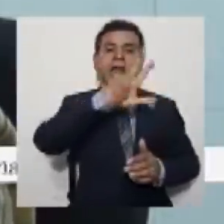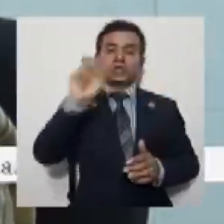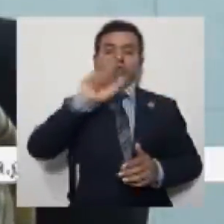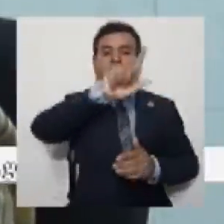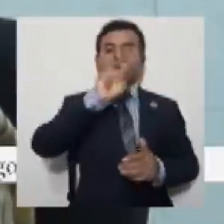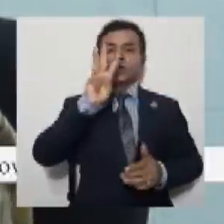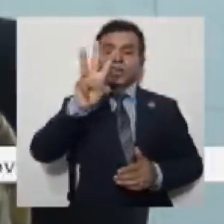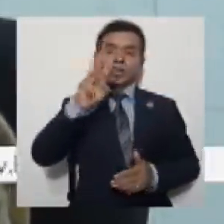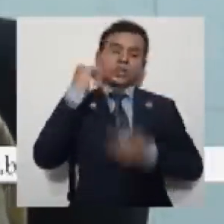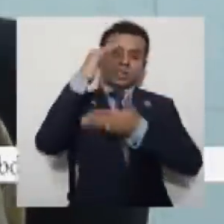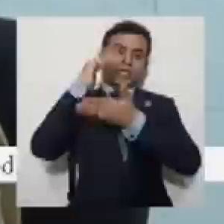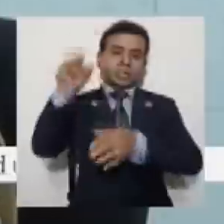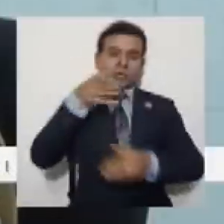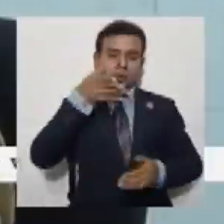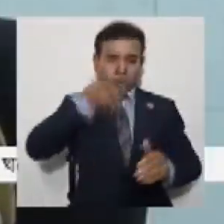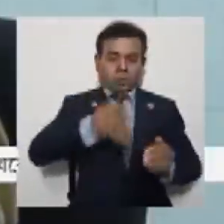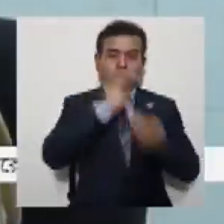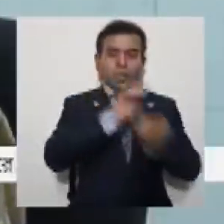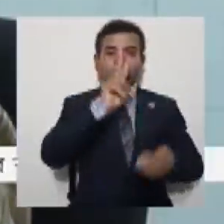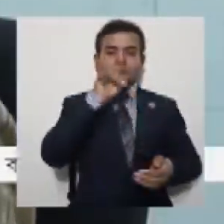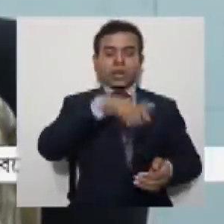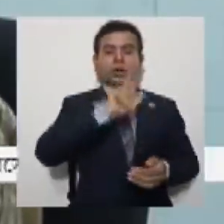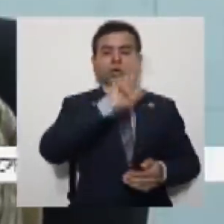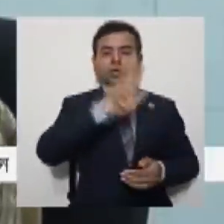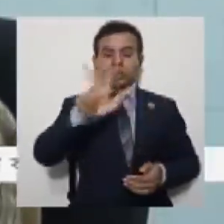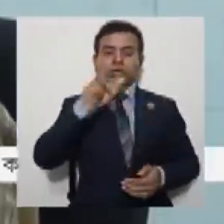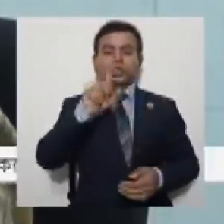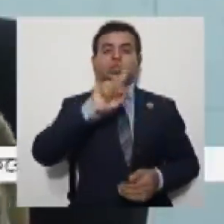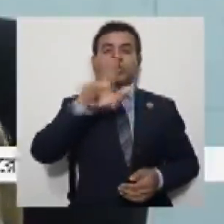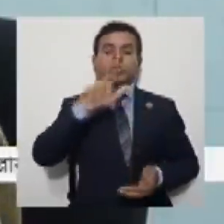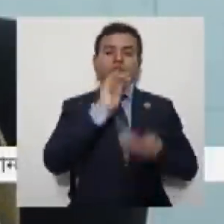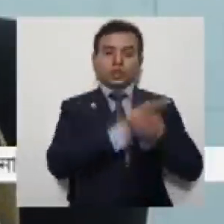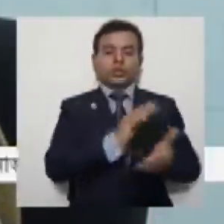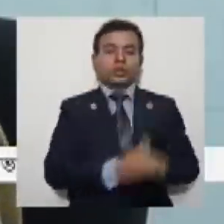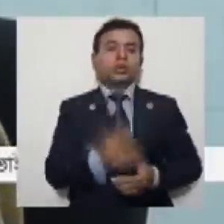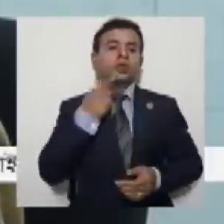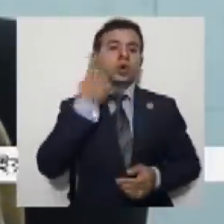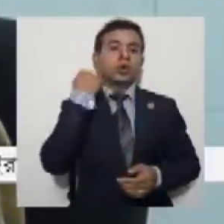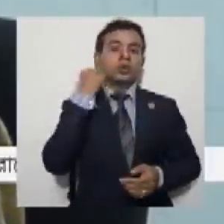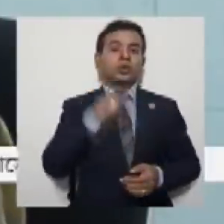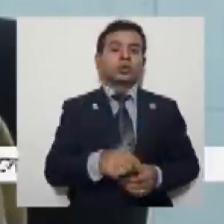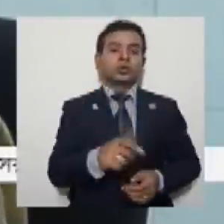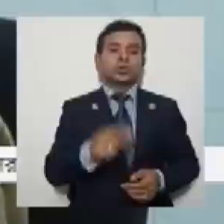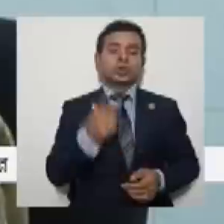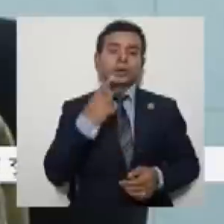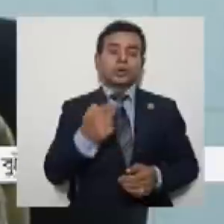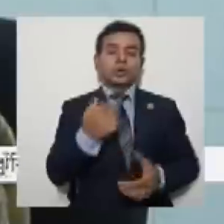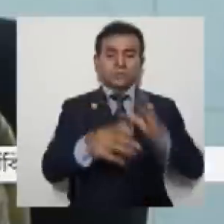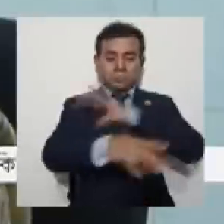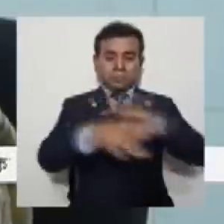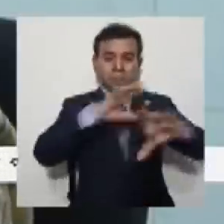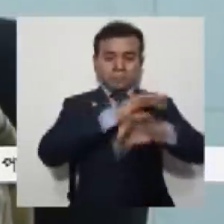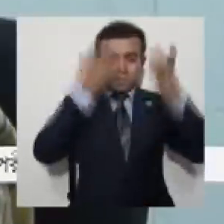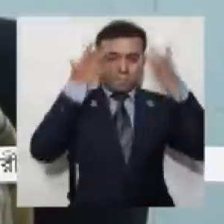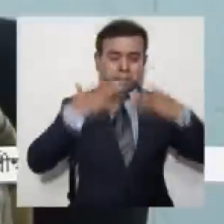2,88,317টি। গত 24 ঘন্টায় নতুন পার্সোনাল প্রোটেক্টিভ ইকুইপমেন্ট বা ব্যক্তিগত সুরক্ষা সামগ্রী সংগ্রহ